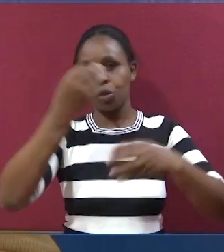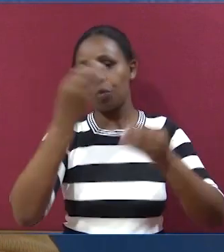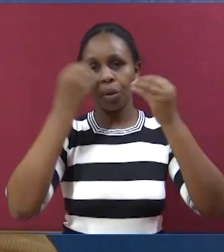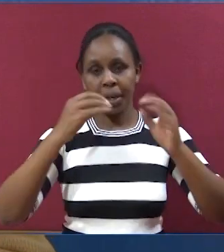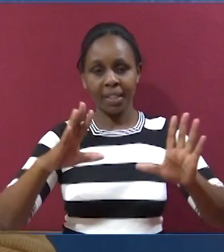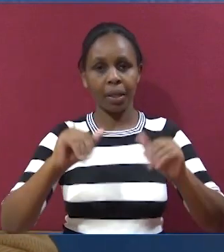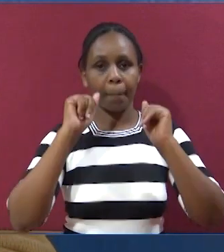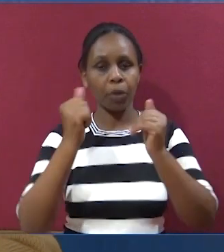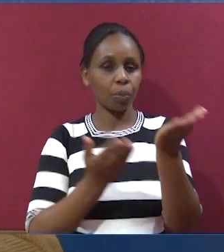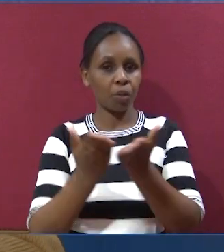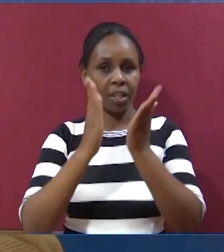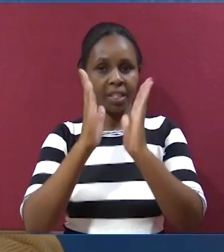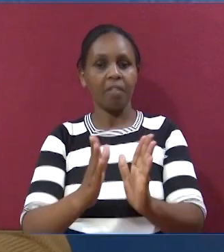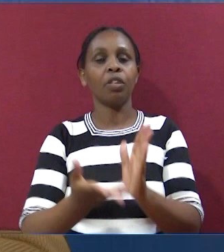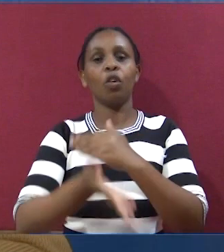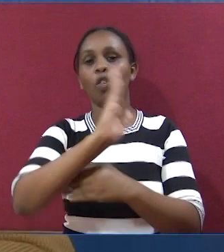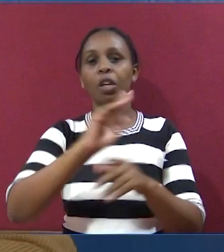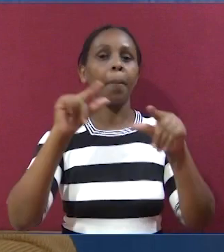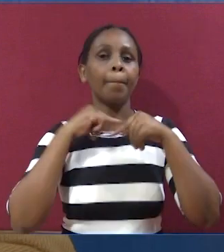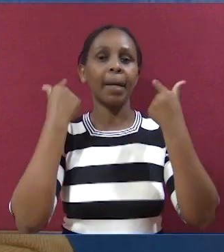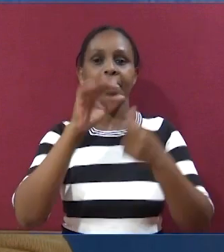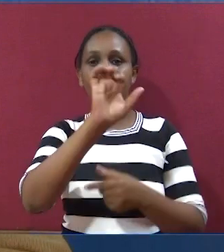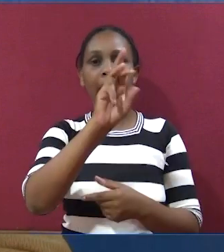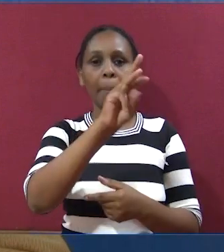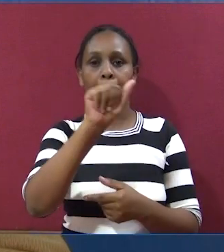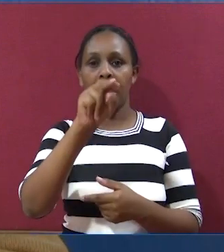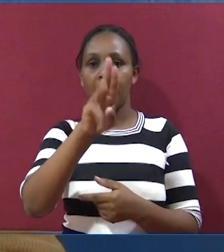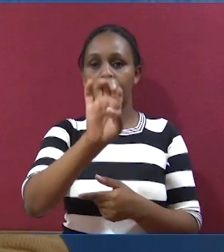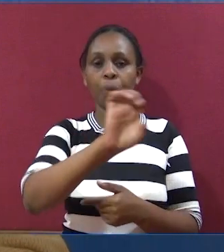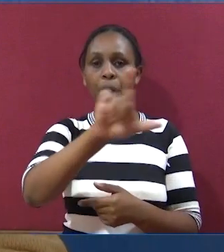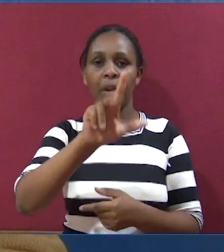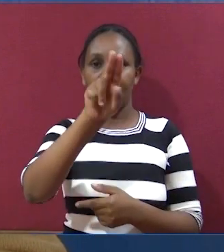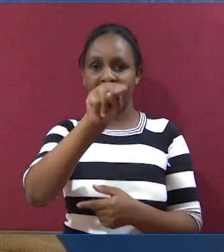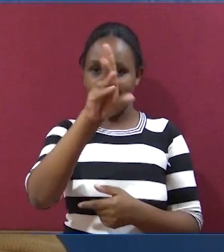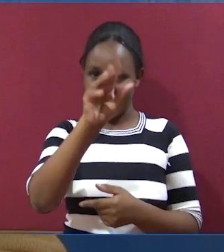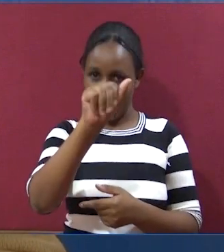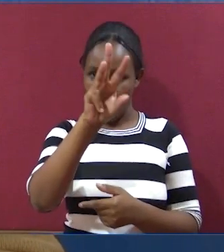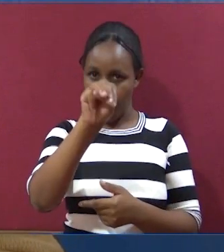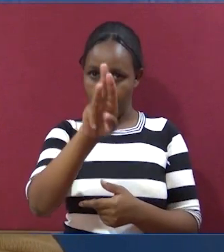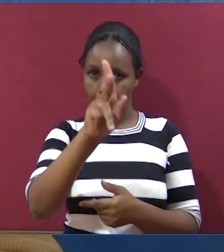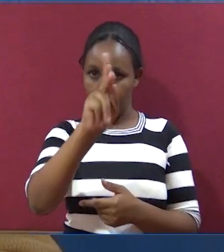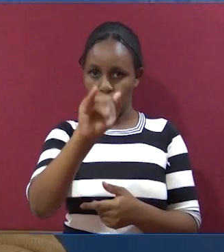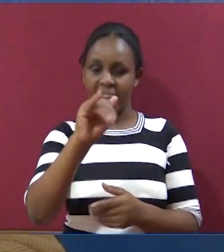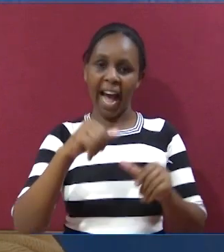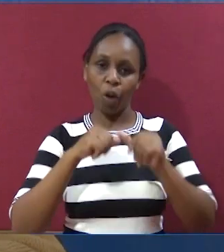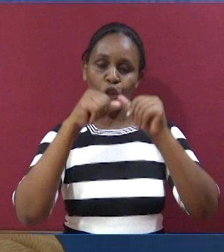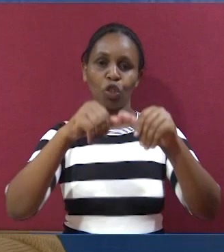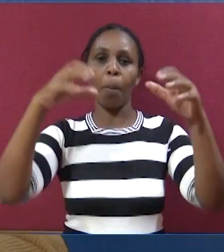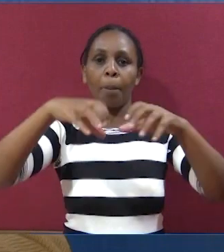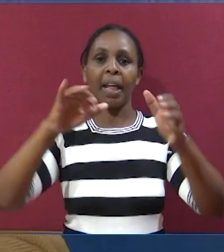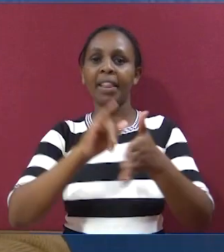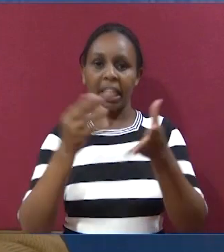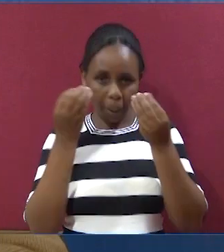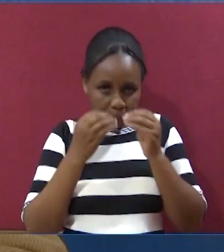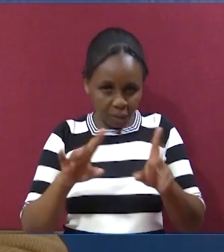nyunyu ya mbaraka. Ili mutumishu wa mwanyezi mungu, Pastor Emanuel Dambuki, akaweze kuendelea na kutunyunyizia hizo mbaraka.